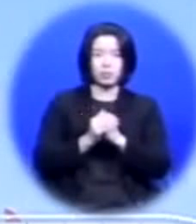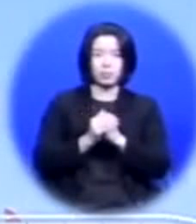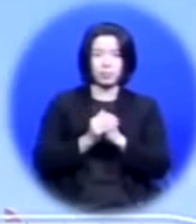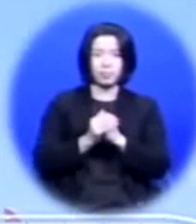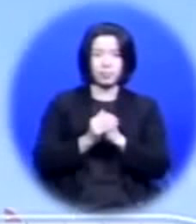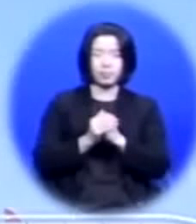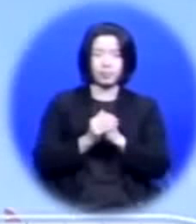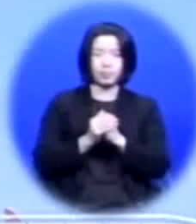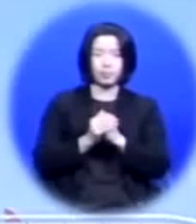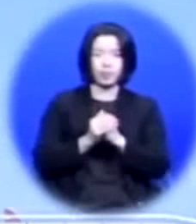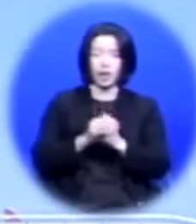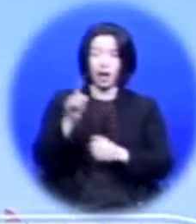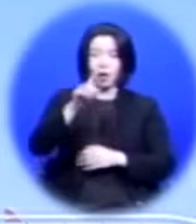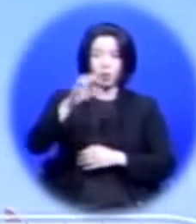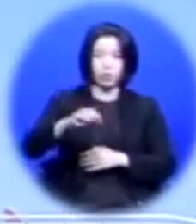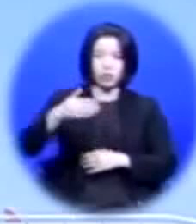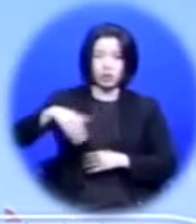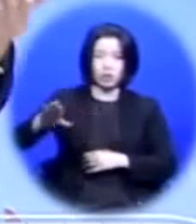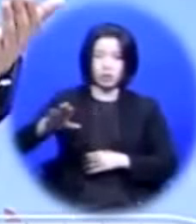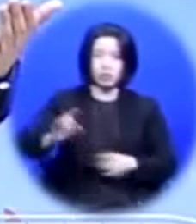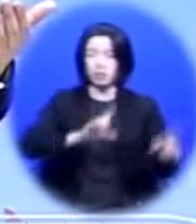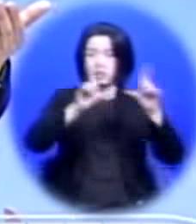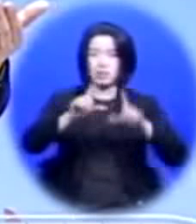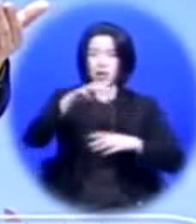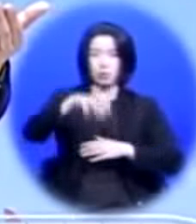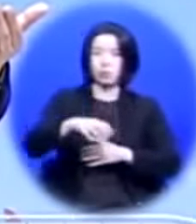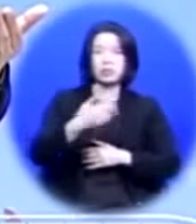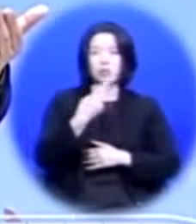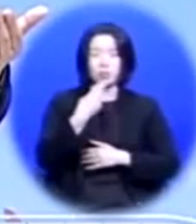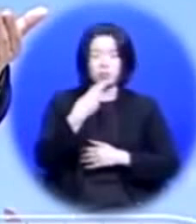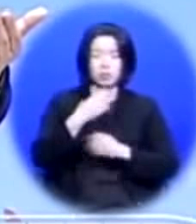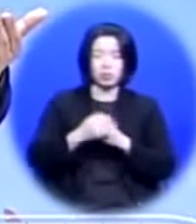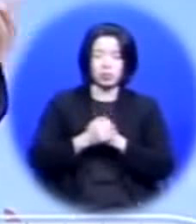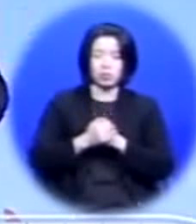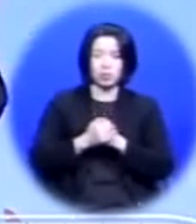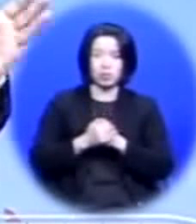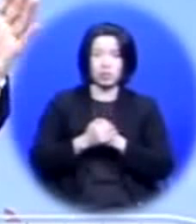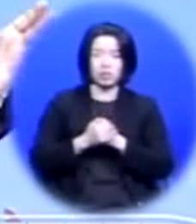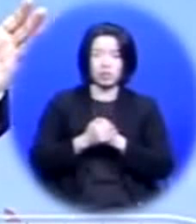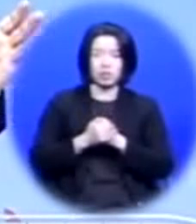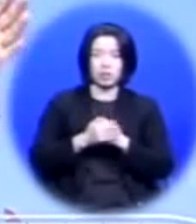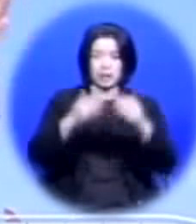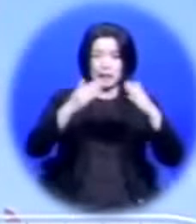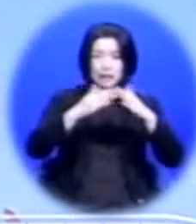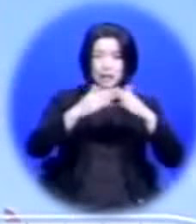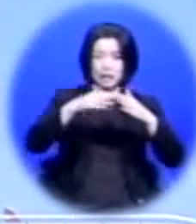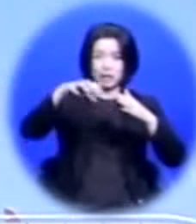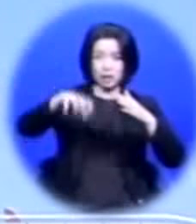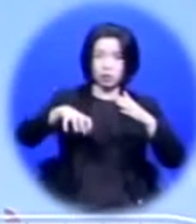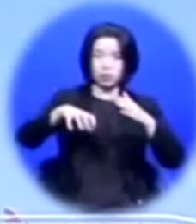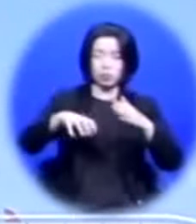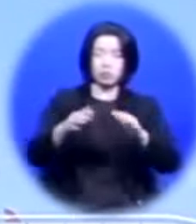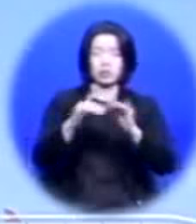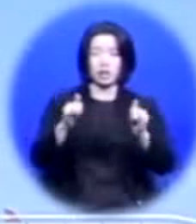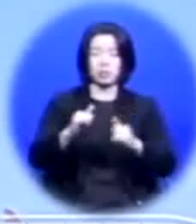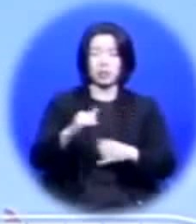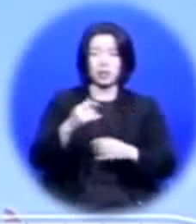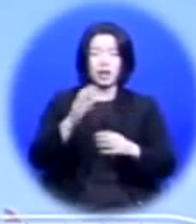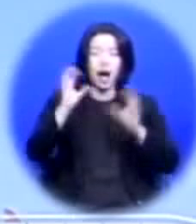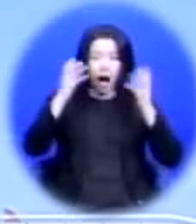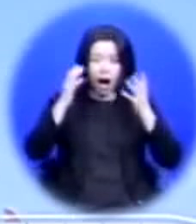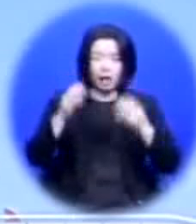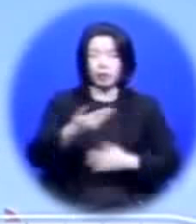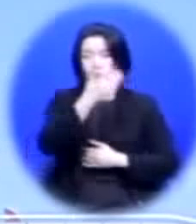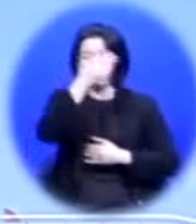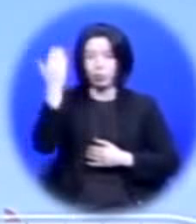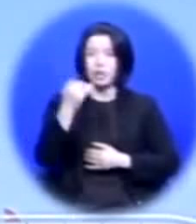가족들이 어디 가서 살 대가 없습니다 이웃 사람들이 아동 청소년 성보호에